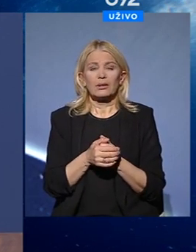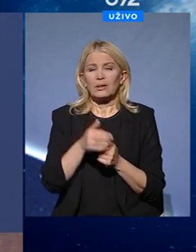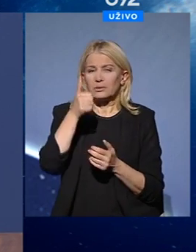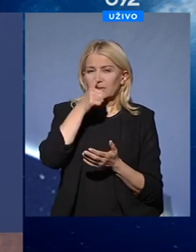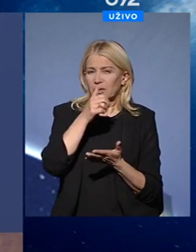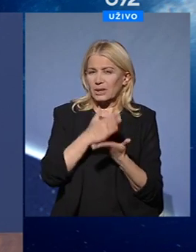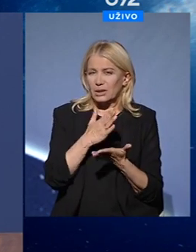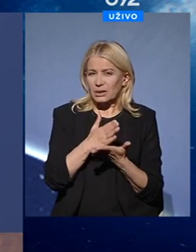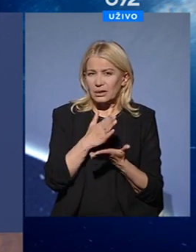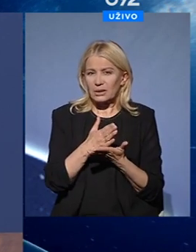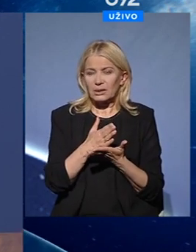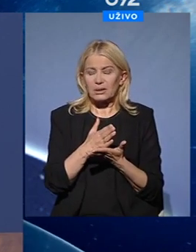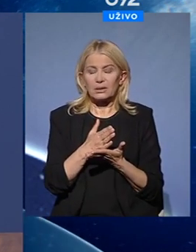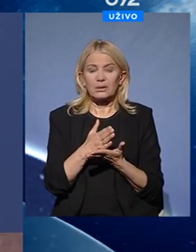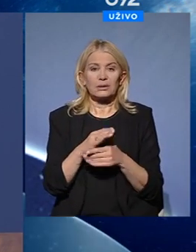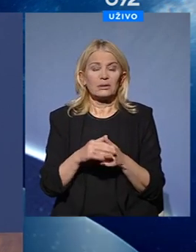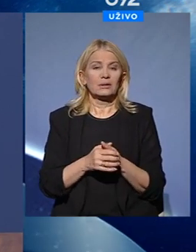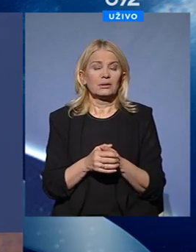tiče